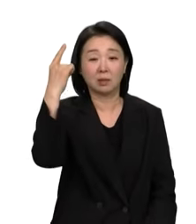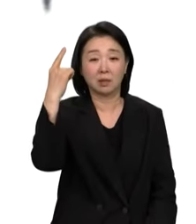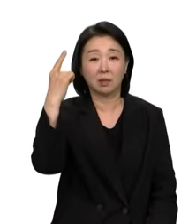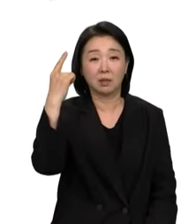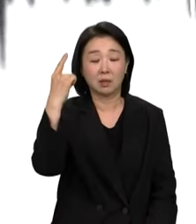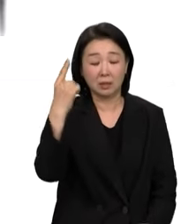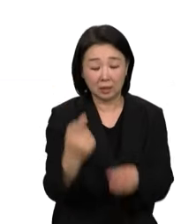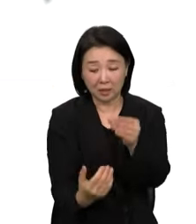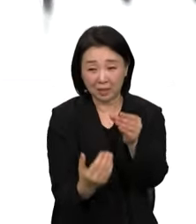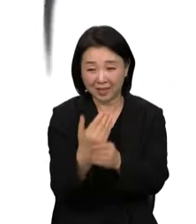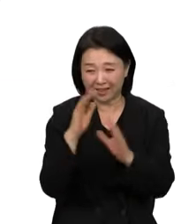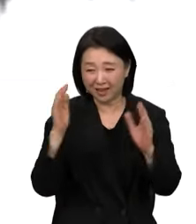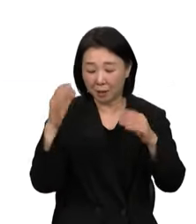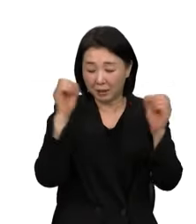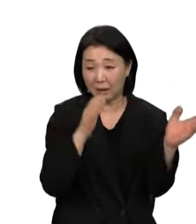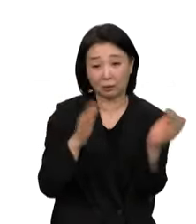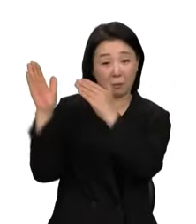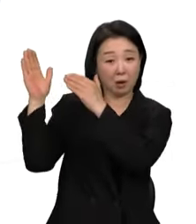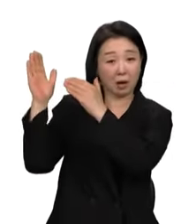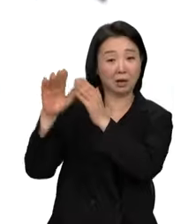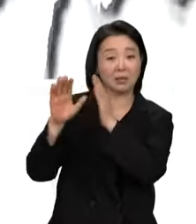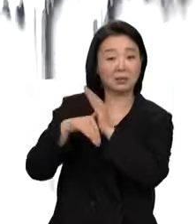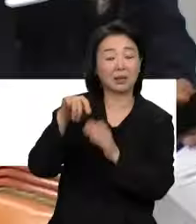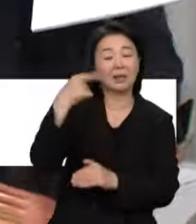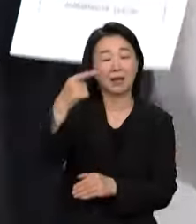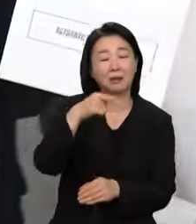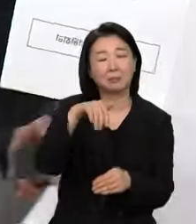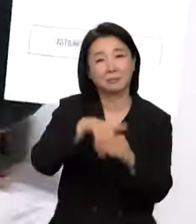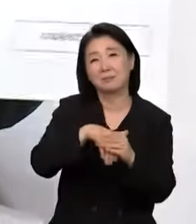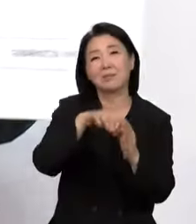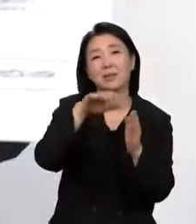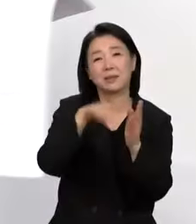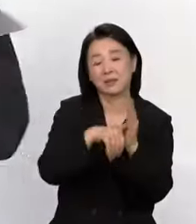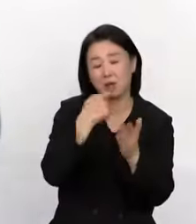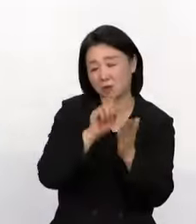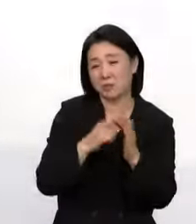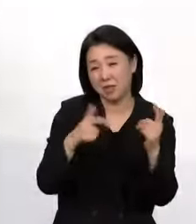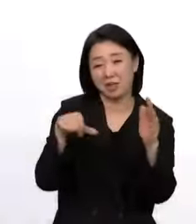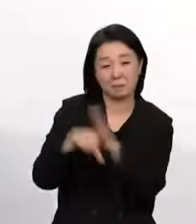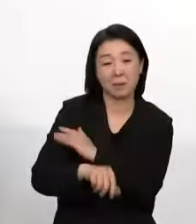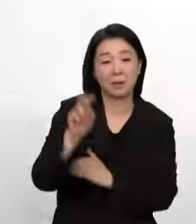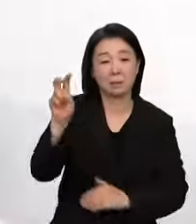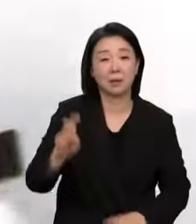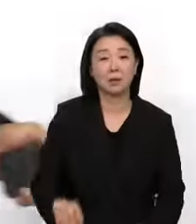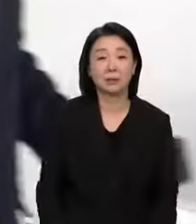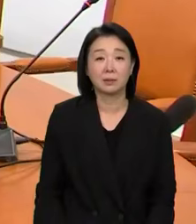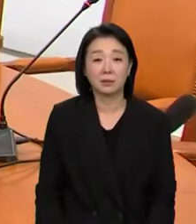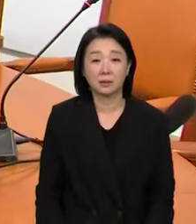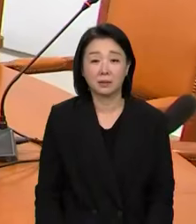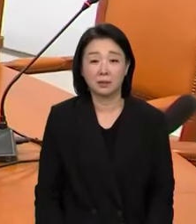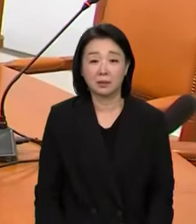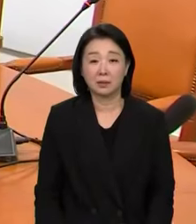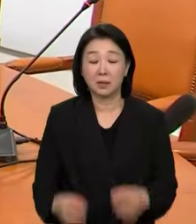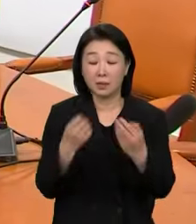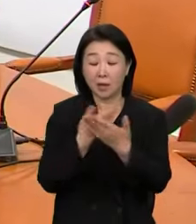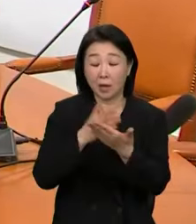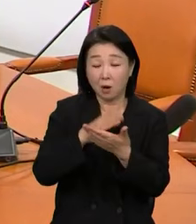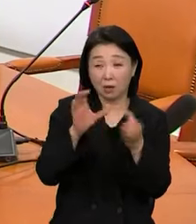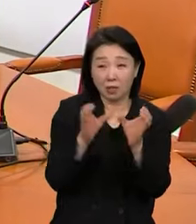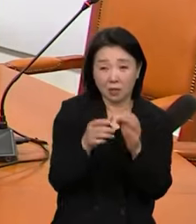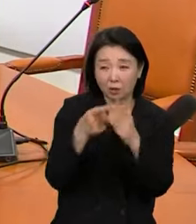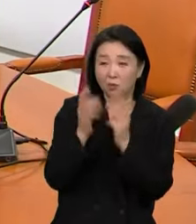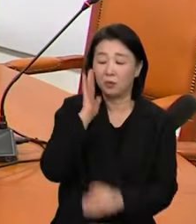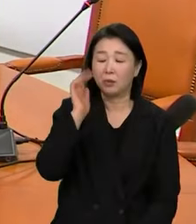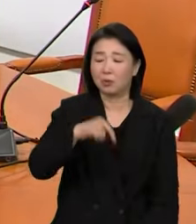가볍게 넘어가면 다음 지에서도 쉽지 않을거다 개혁신당 이준석 대표는 윤대통령 거부권 행사는 자기